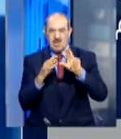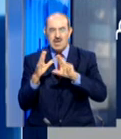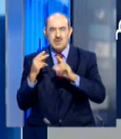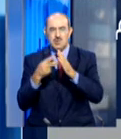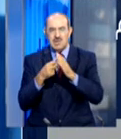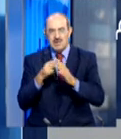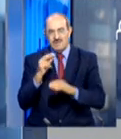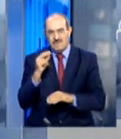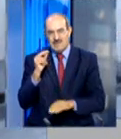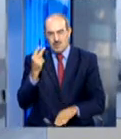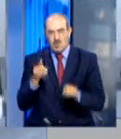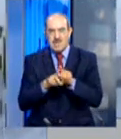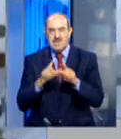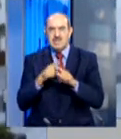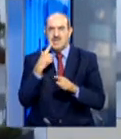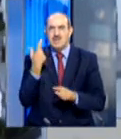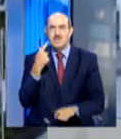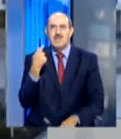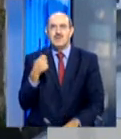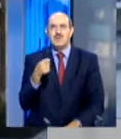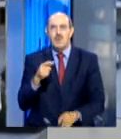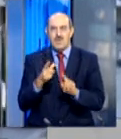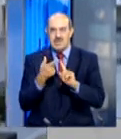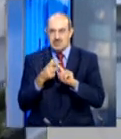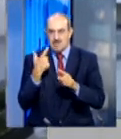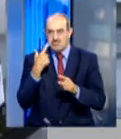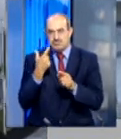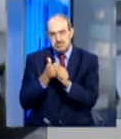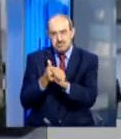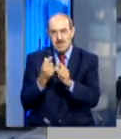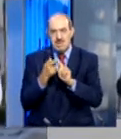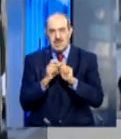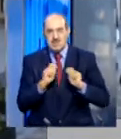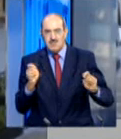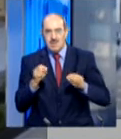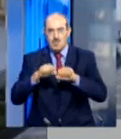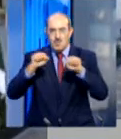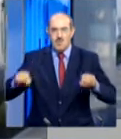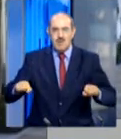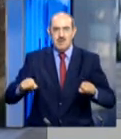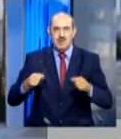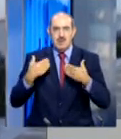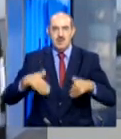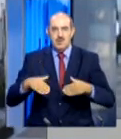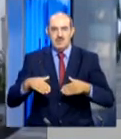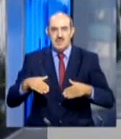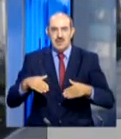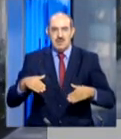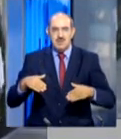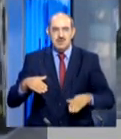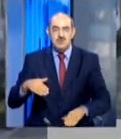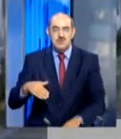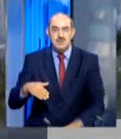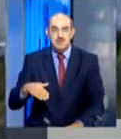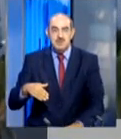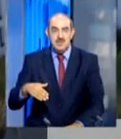8 أكتوبر 1962، رسمت الجزائر معالم دبلوماسيتها على أساس احترام سيادة الدول وعدم التدخل في شؤونها